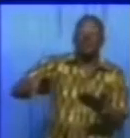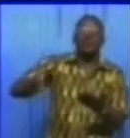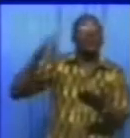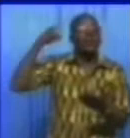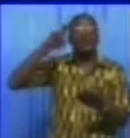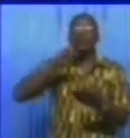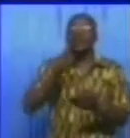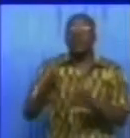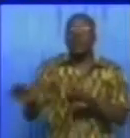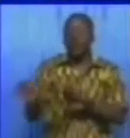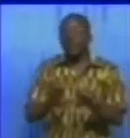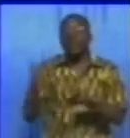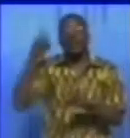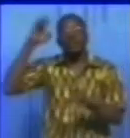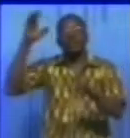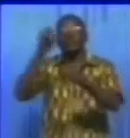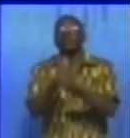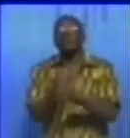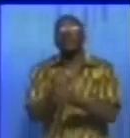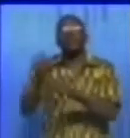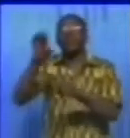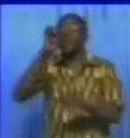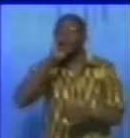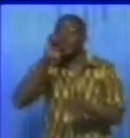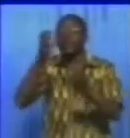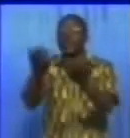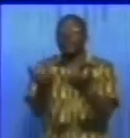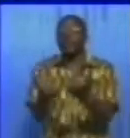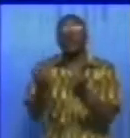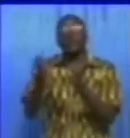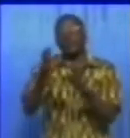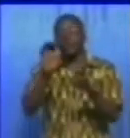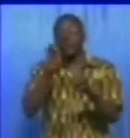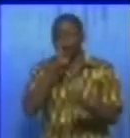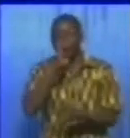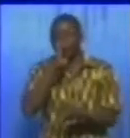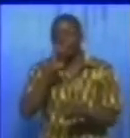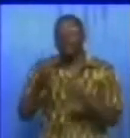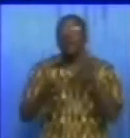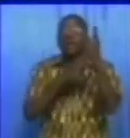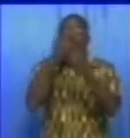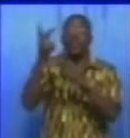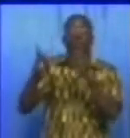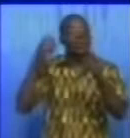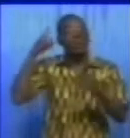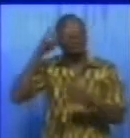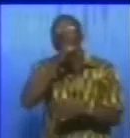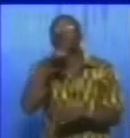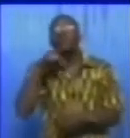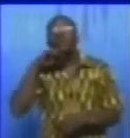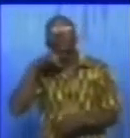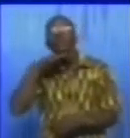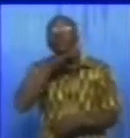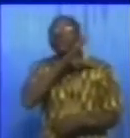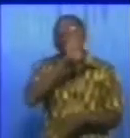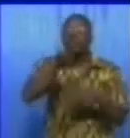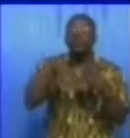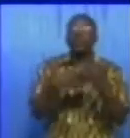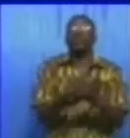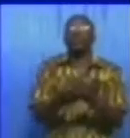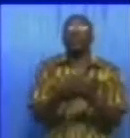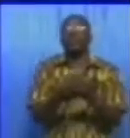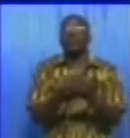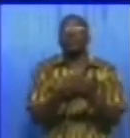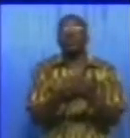ferait également plus de retenue d'eau dans une ville qui en a besoin. Reste à veiller à la salubrité des précieux ouvrages.